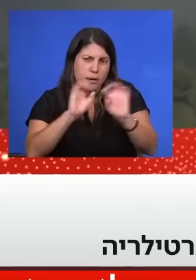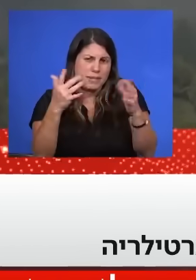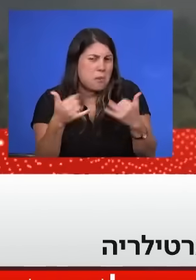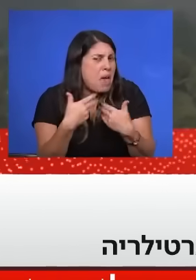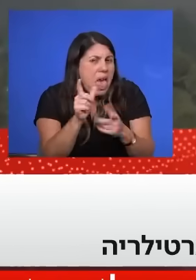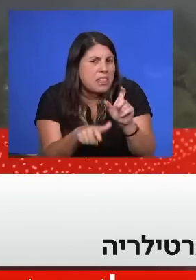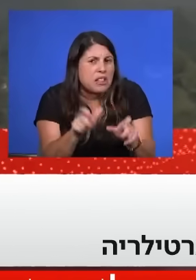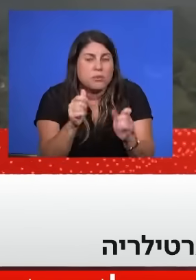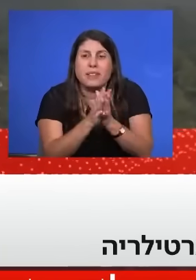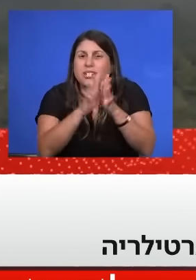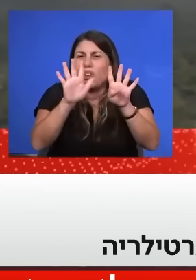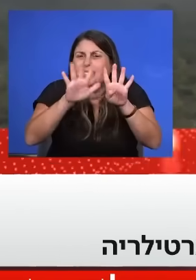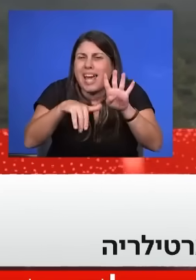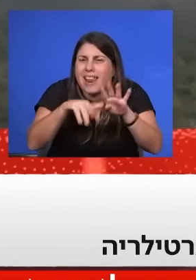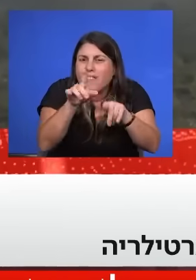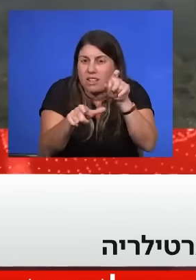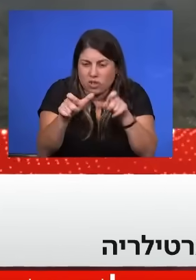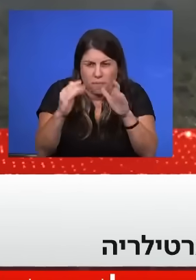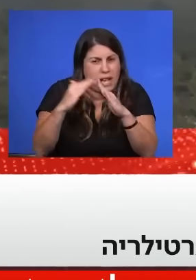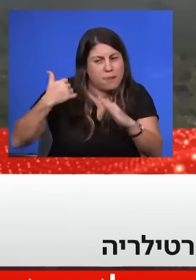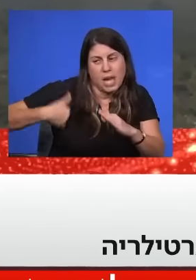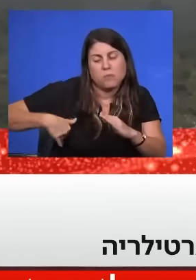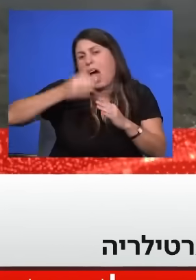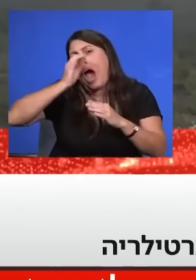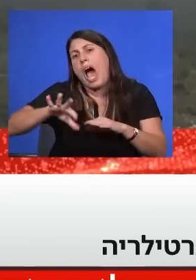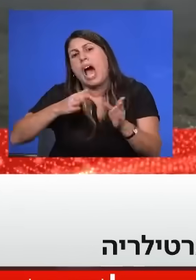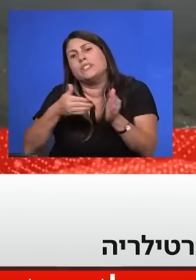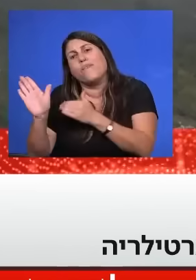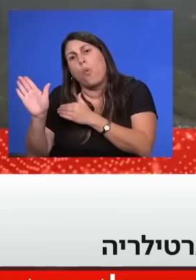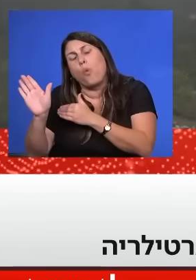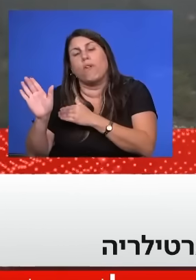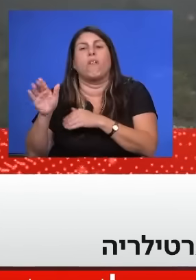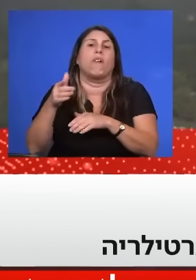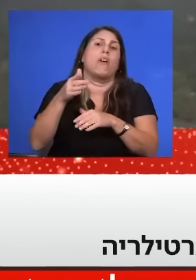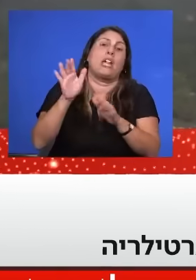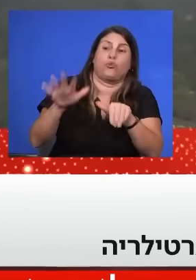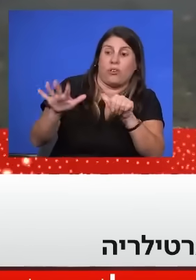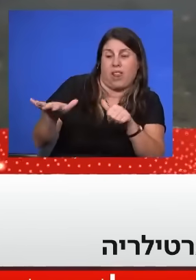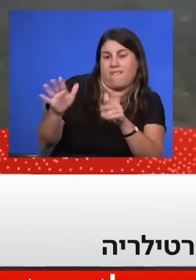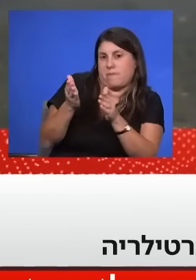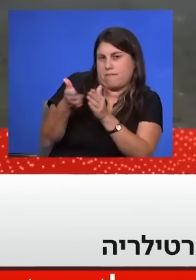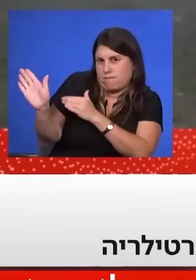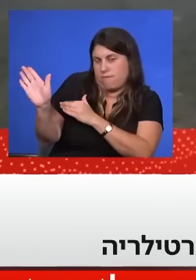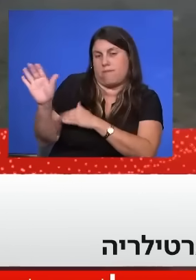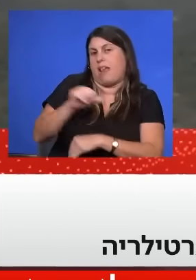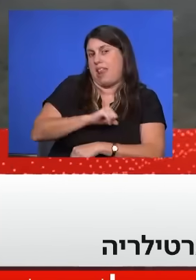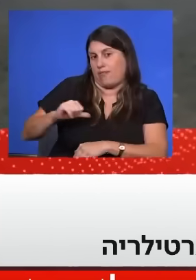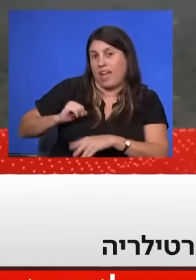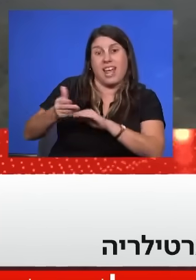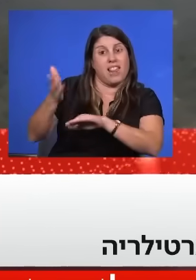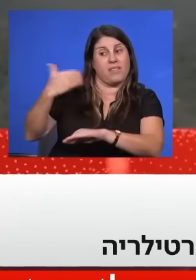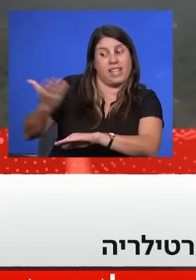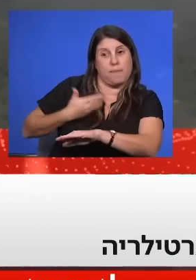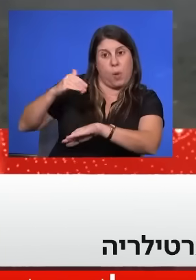19,000 מהתושבים עזבו כבר, 6,000 מהם התפנו באופן עצמאי עוד לפני שבכלל הם קיבלו הנחיה להתפנות באופן